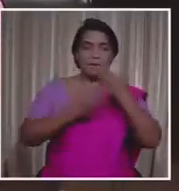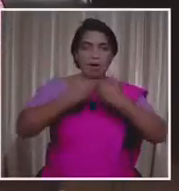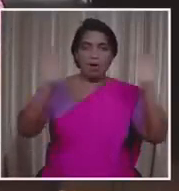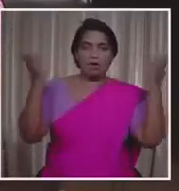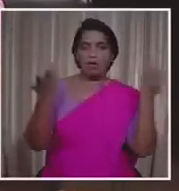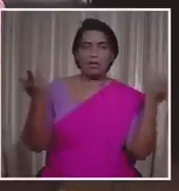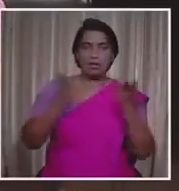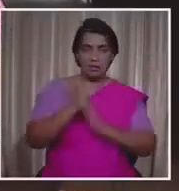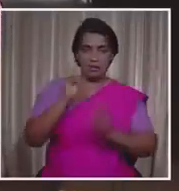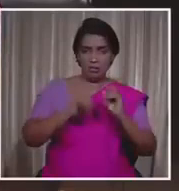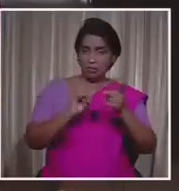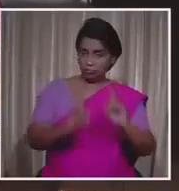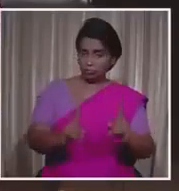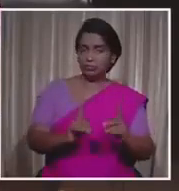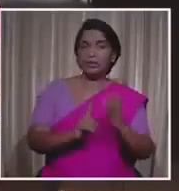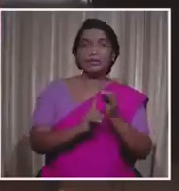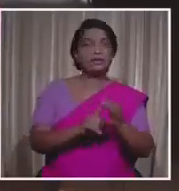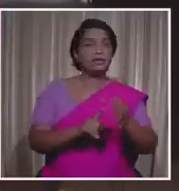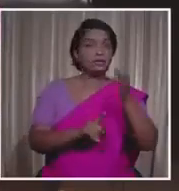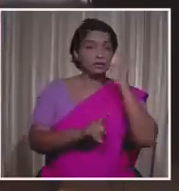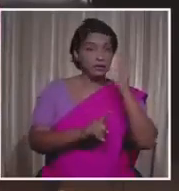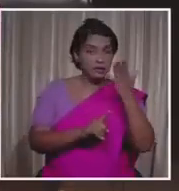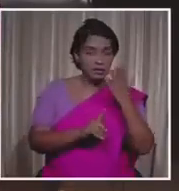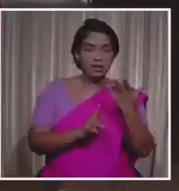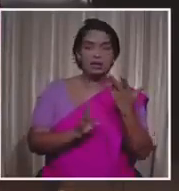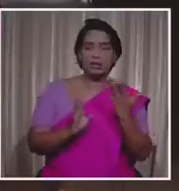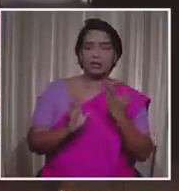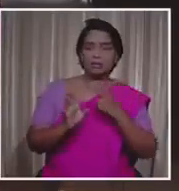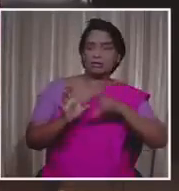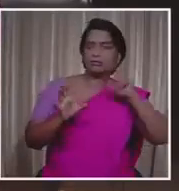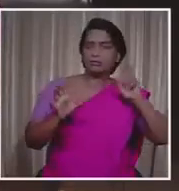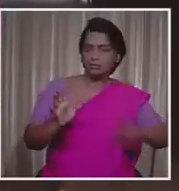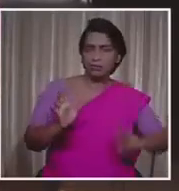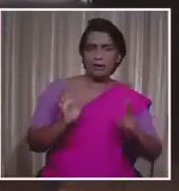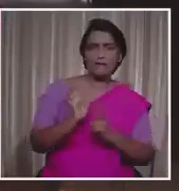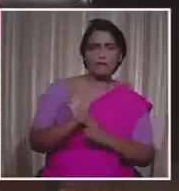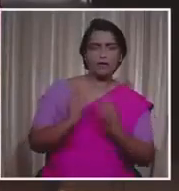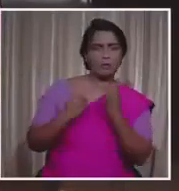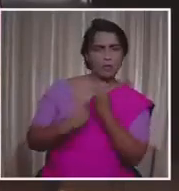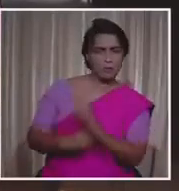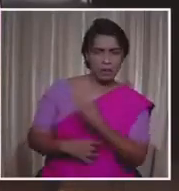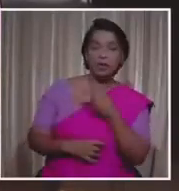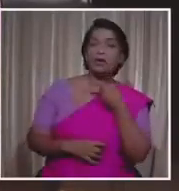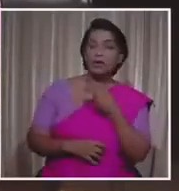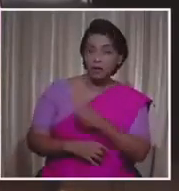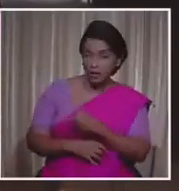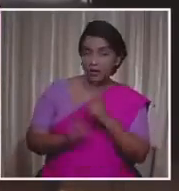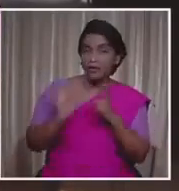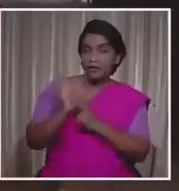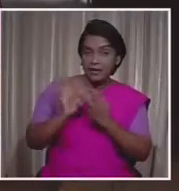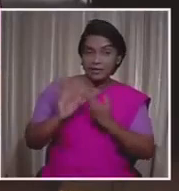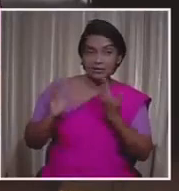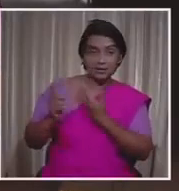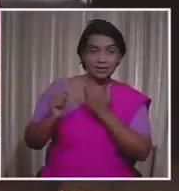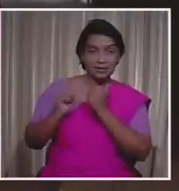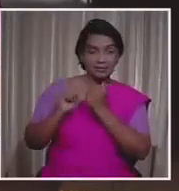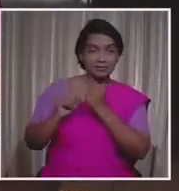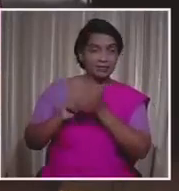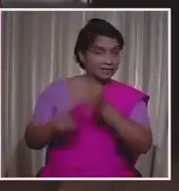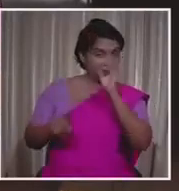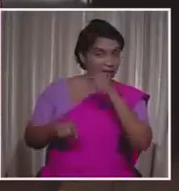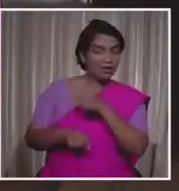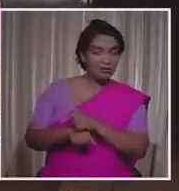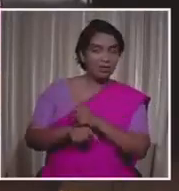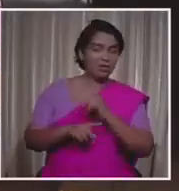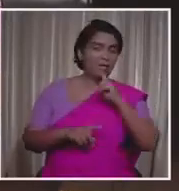අවස්ථාවක ජනාධිපති ධුරයේ පුරප්පාඩුවක් ඇති වූ විට ඒ පුරප්පාඩුව ඇති වී